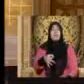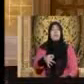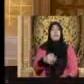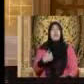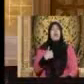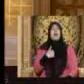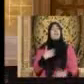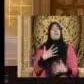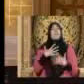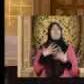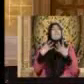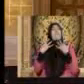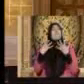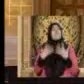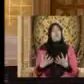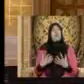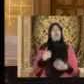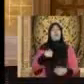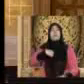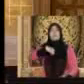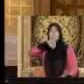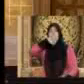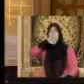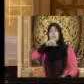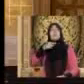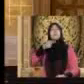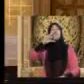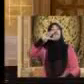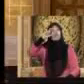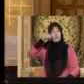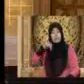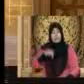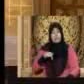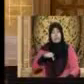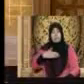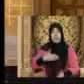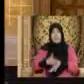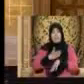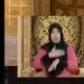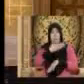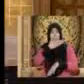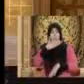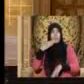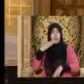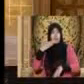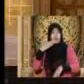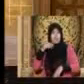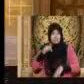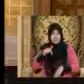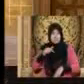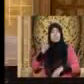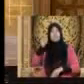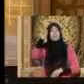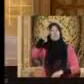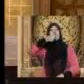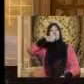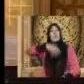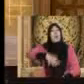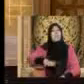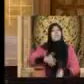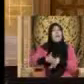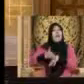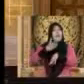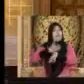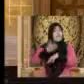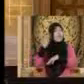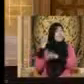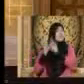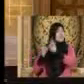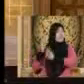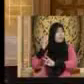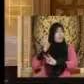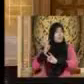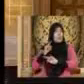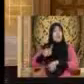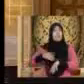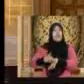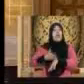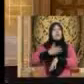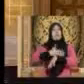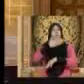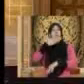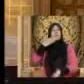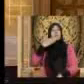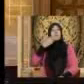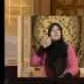يرفع عملي وأنا صائم. ولذلك كان يصوم النبي صلى الله عليه وسلم من شهر